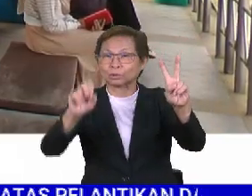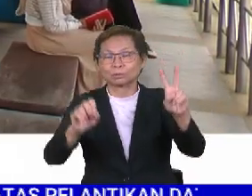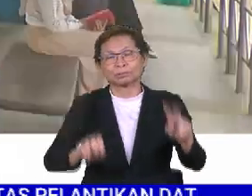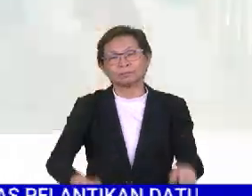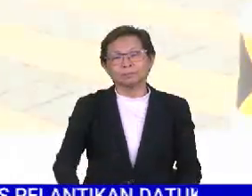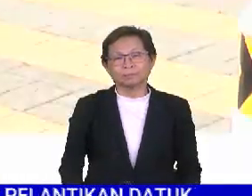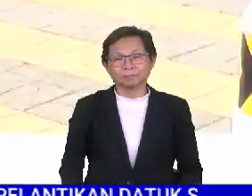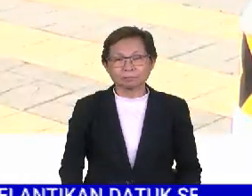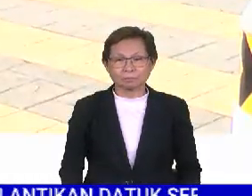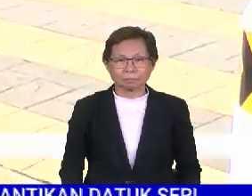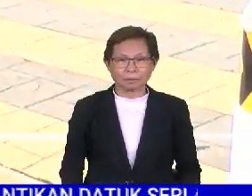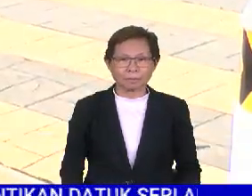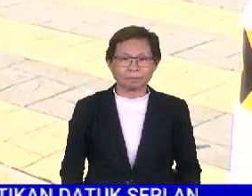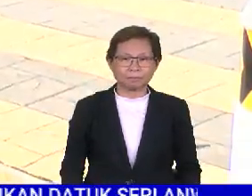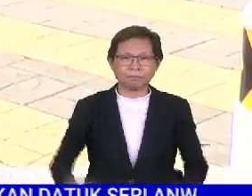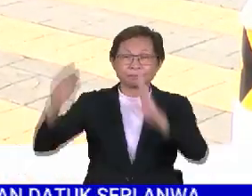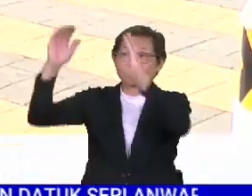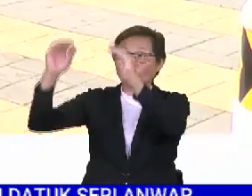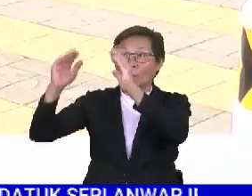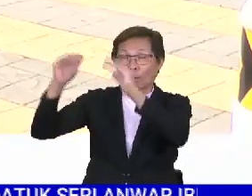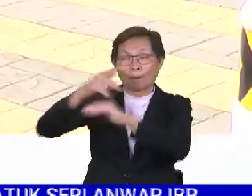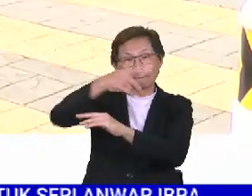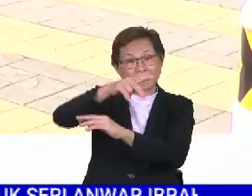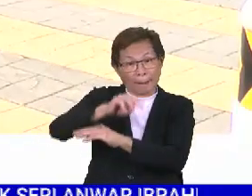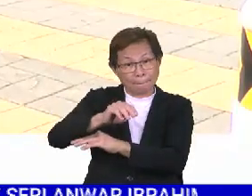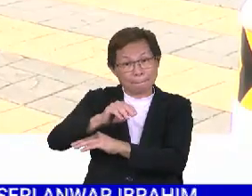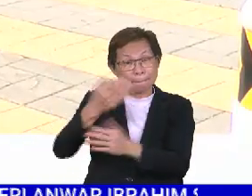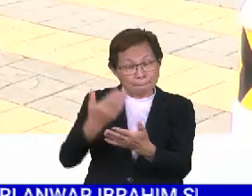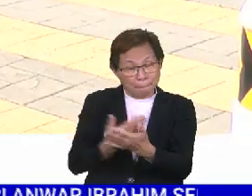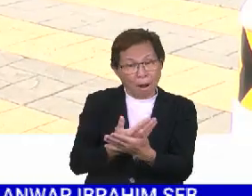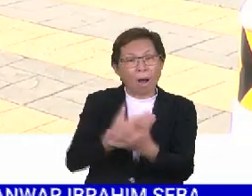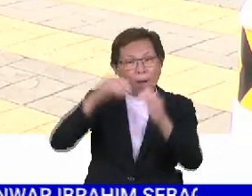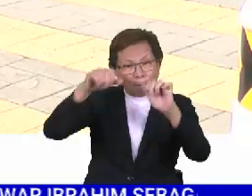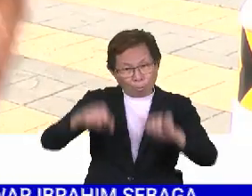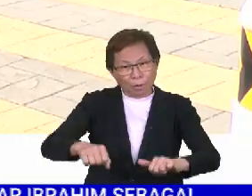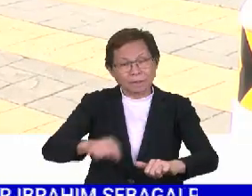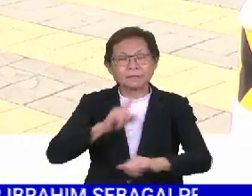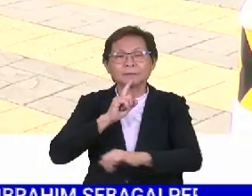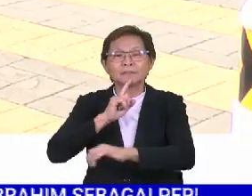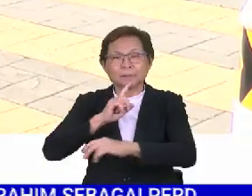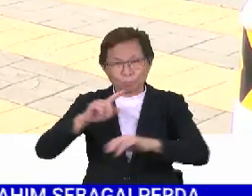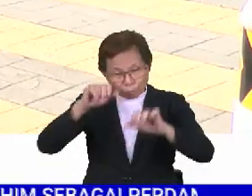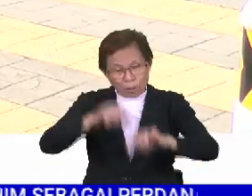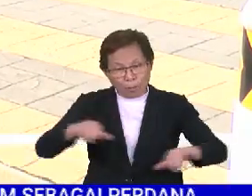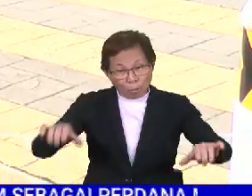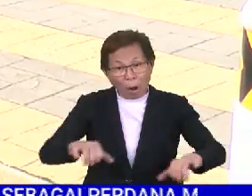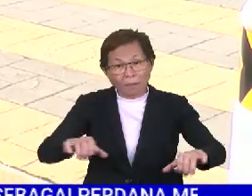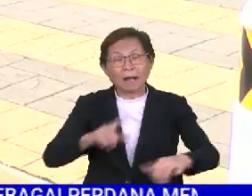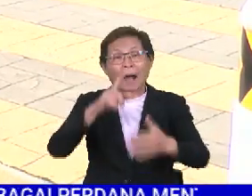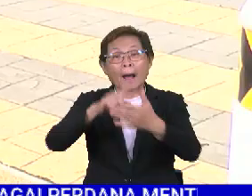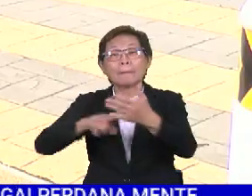lah. Semoga Perdana Menteri kali ini dapat melunaskan manifesto